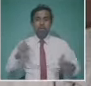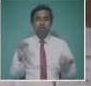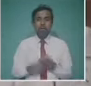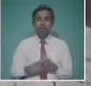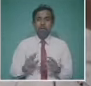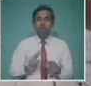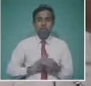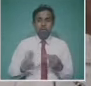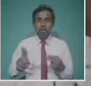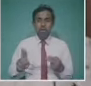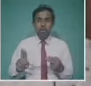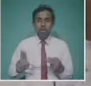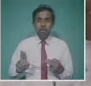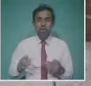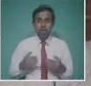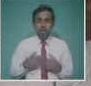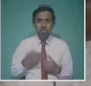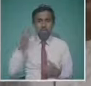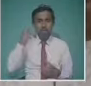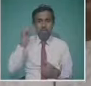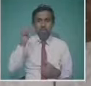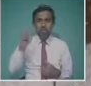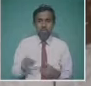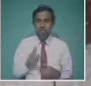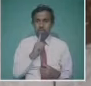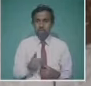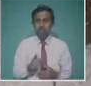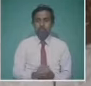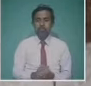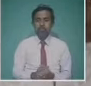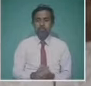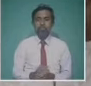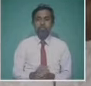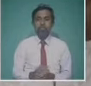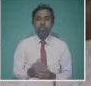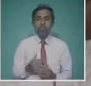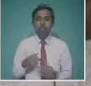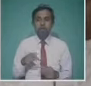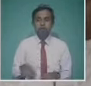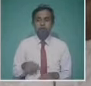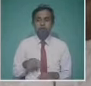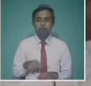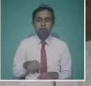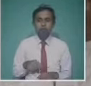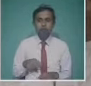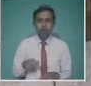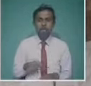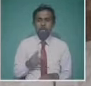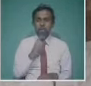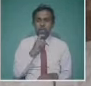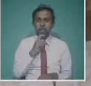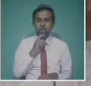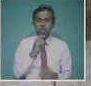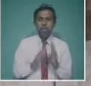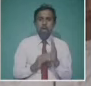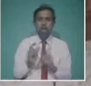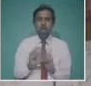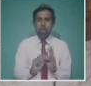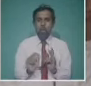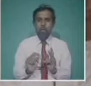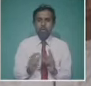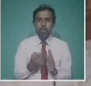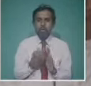ඇති කරගන්න එපා කියලා තමයි අපිට එතුමියට කියන්න තියෙන්නේ. ගරු සභාපතිතුමනි දැන් මේ විශේෂයෙන්ම මේ අධිකරණ අමාත්‍යාංශයෙන්